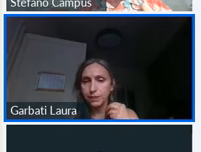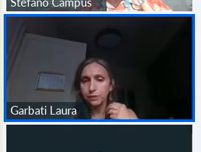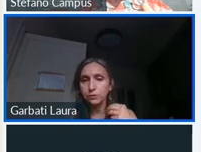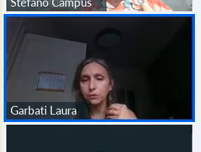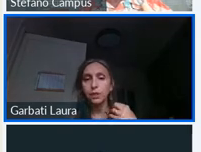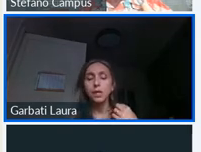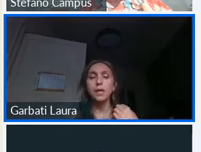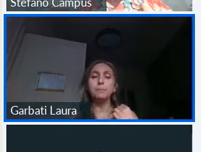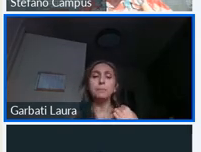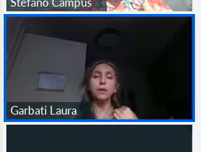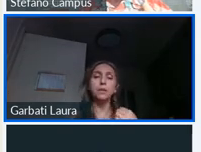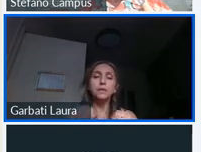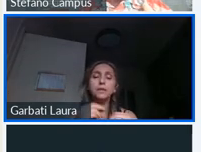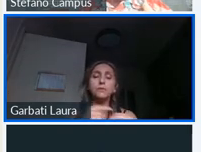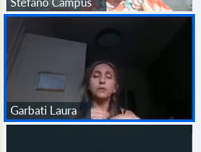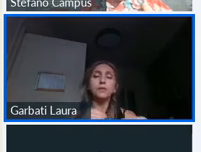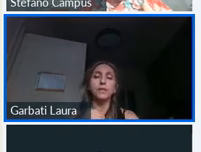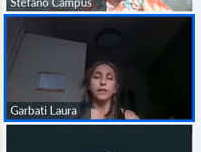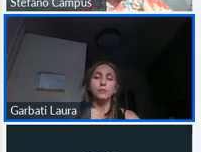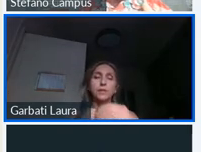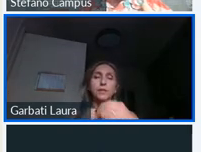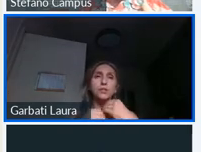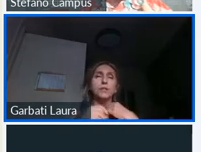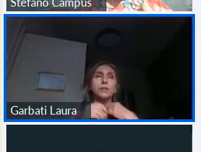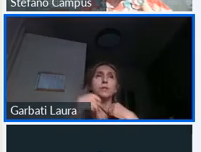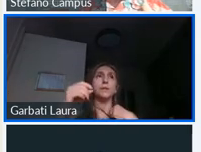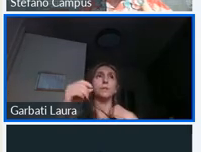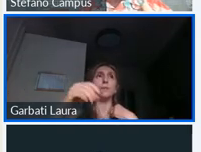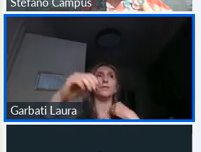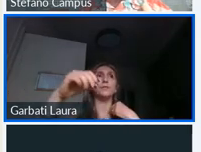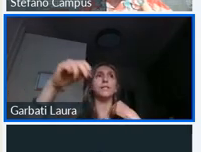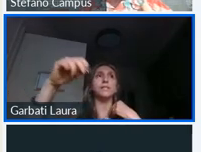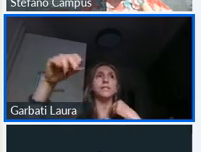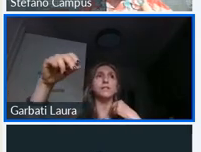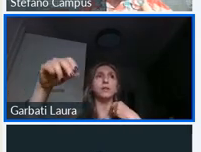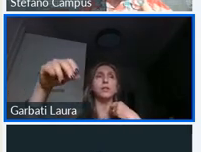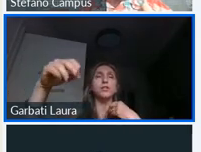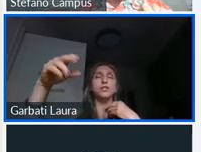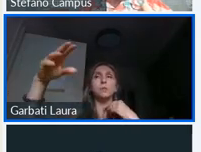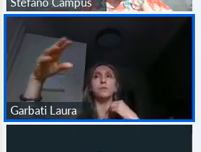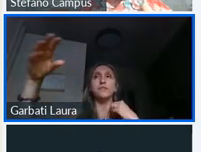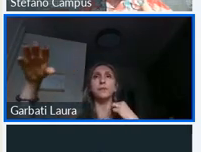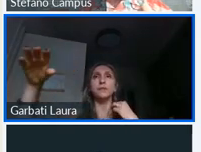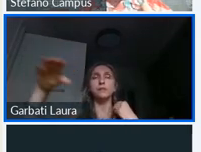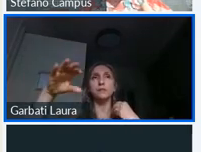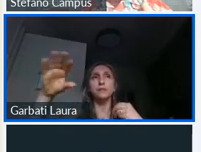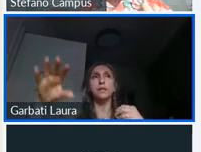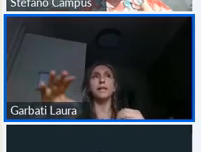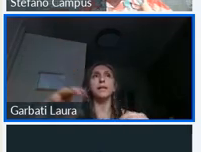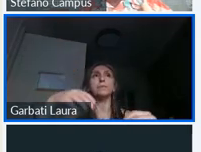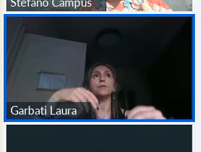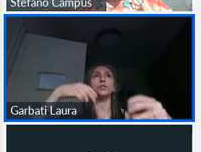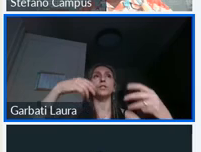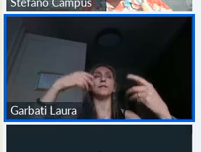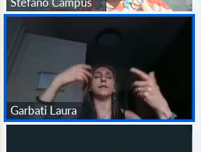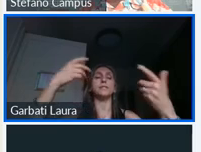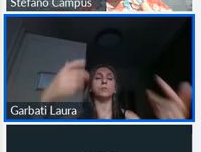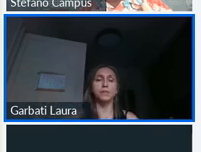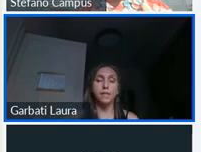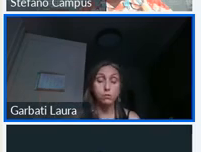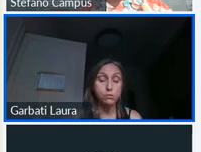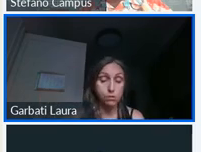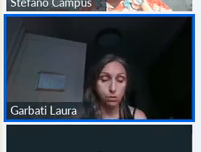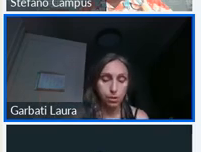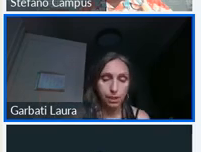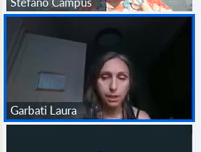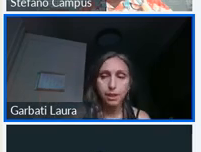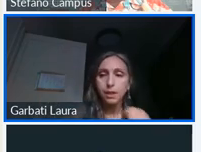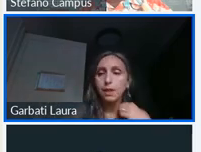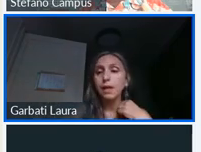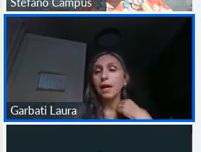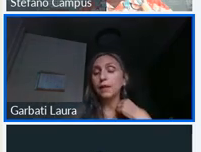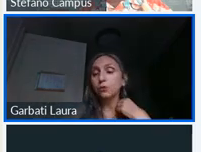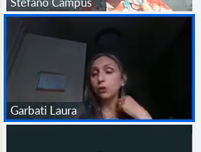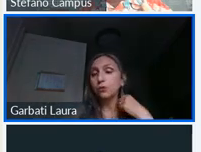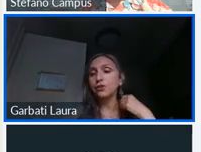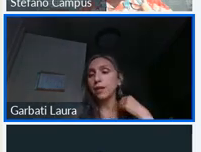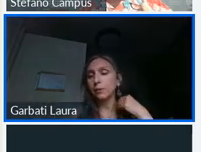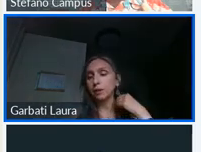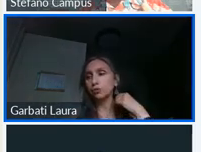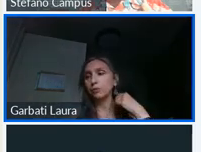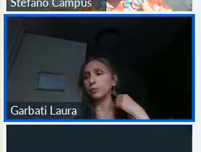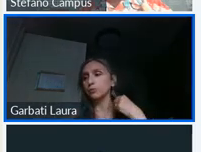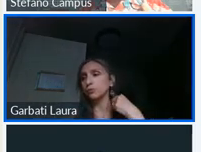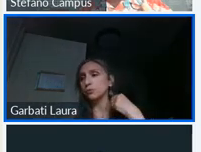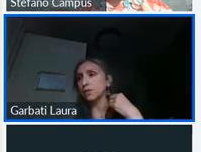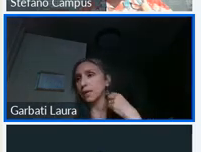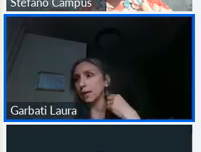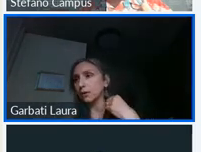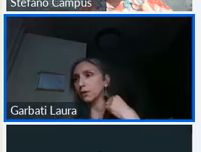un movimento. Ported vuol dire nel 2005 che poi ogni nazione c'era un movimento nazionale che procedeva alla sua traduzione. Ad oggi